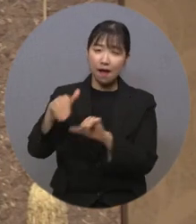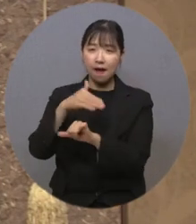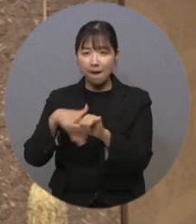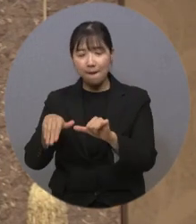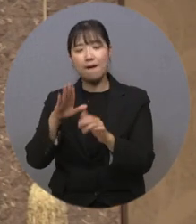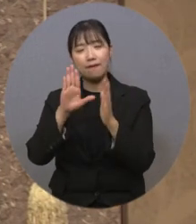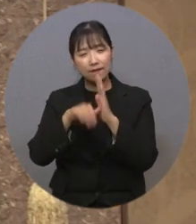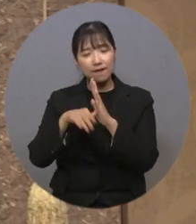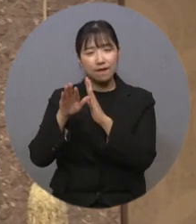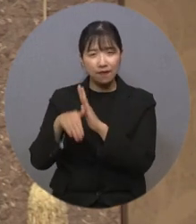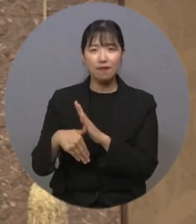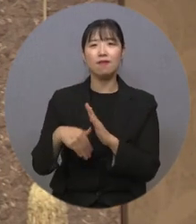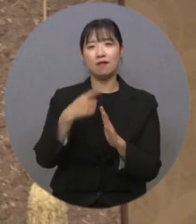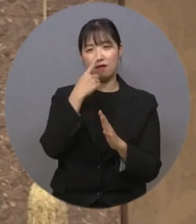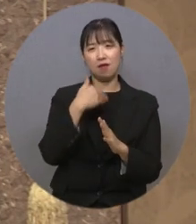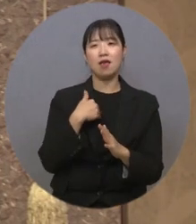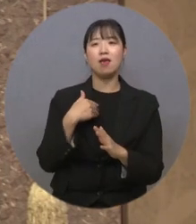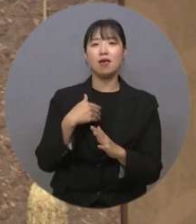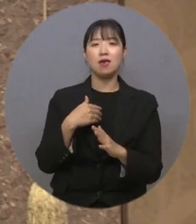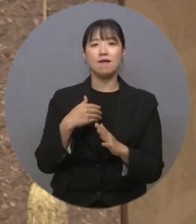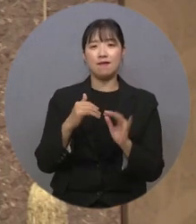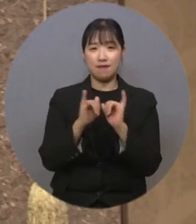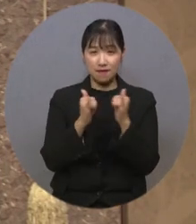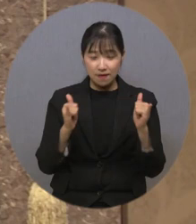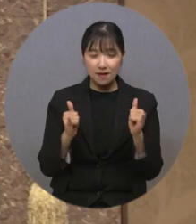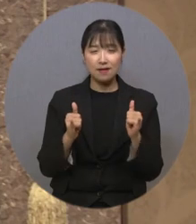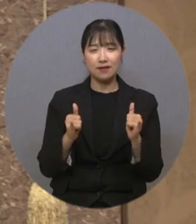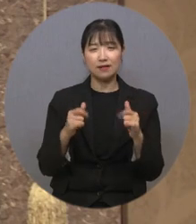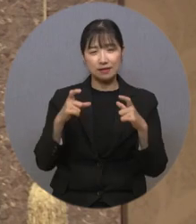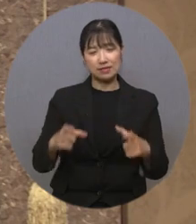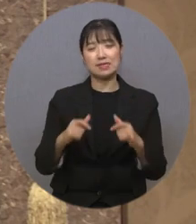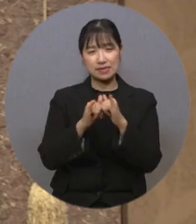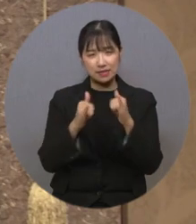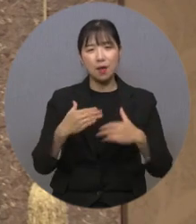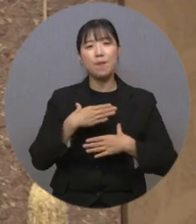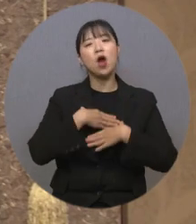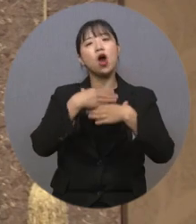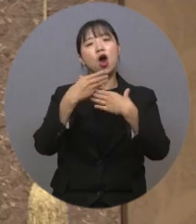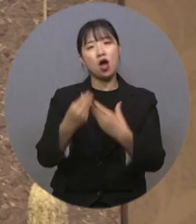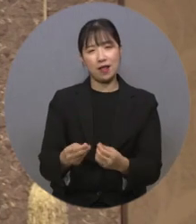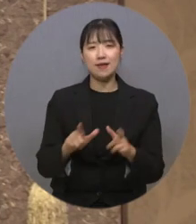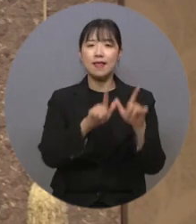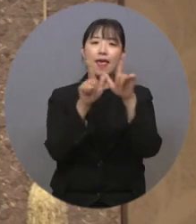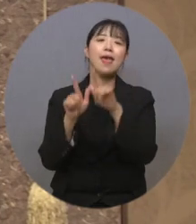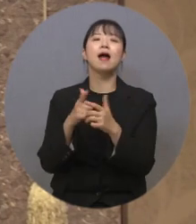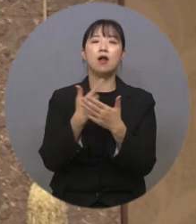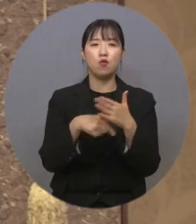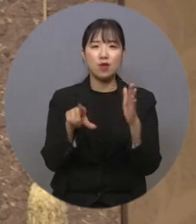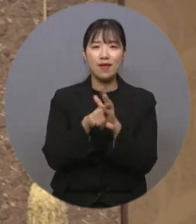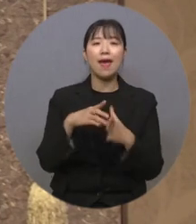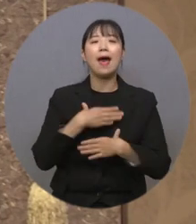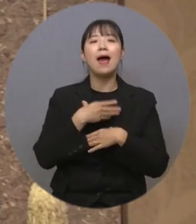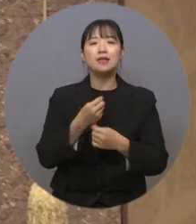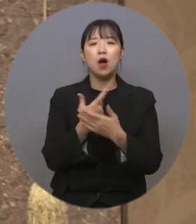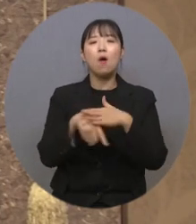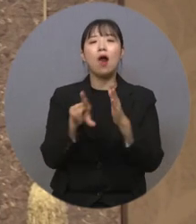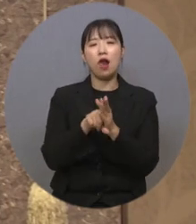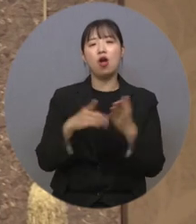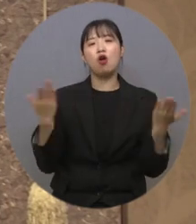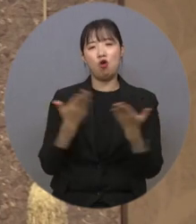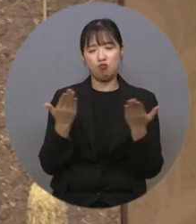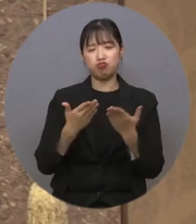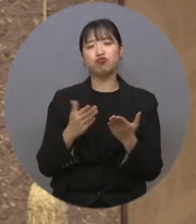네. 그래서 우리 도민들이 편안하게, 우리 국민들이 편안하게 생활할 수 있는 안전에 관련된